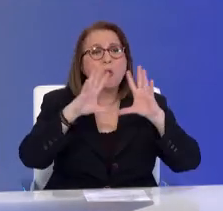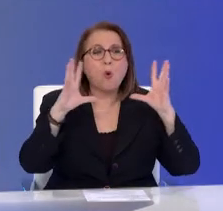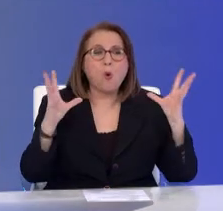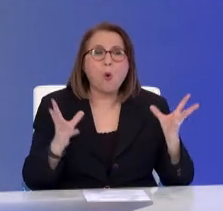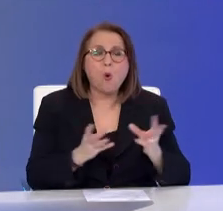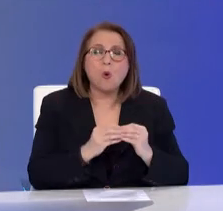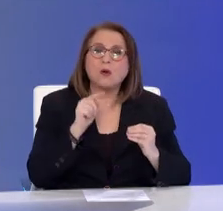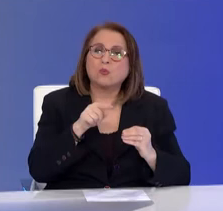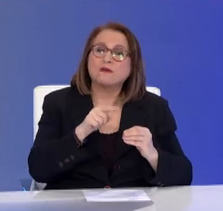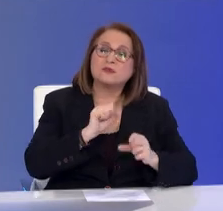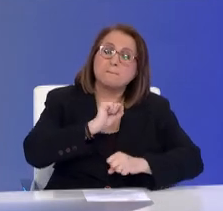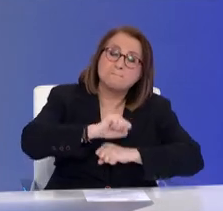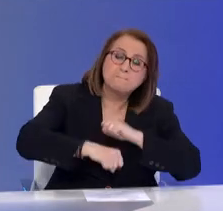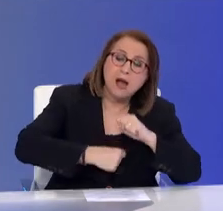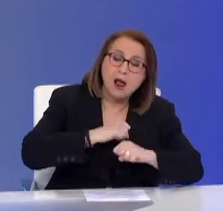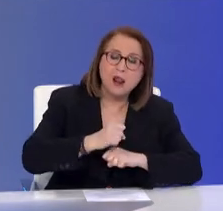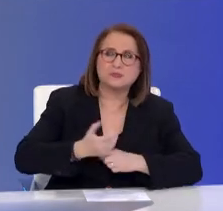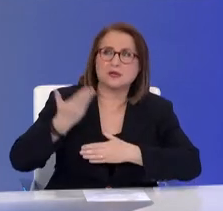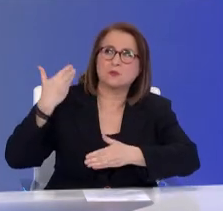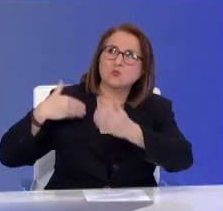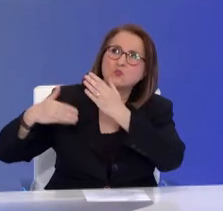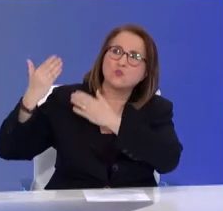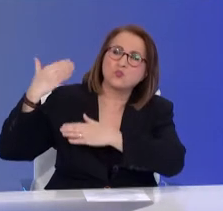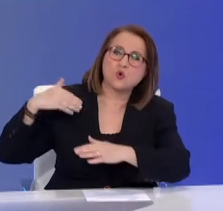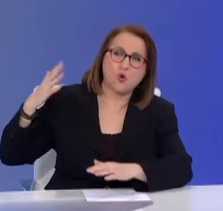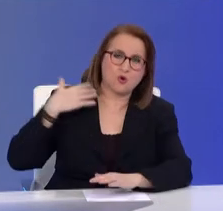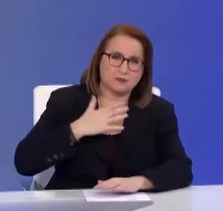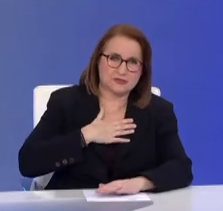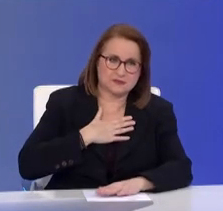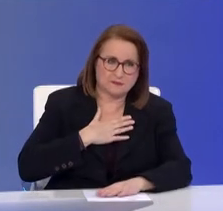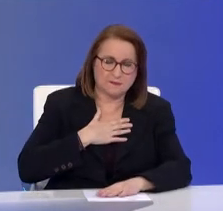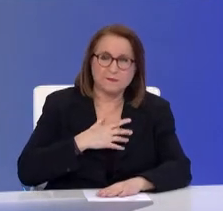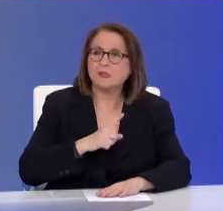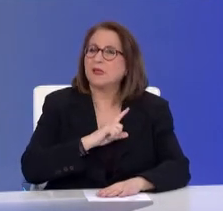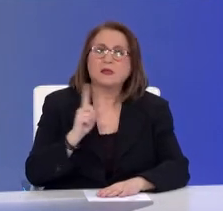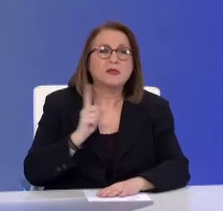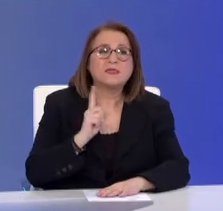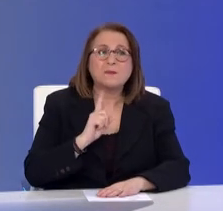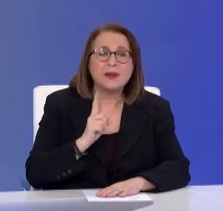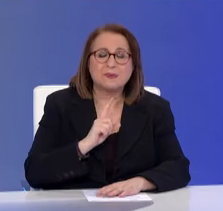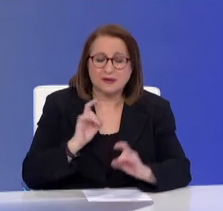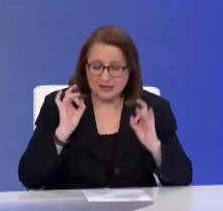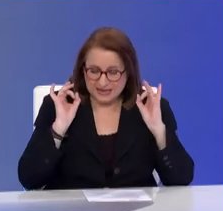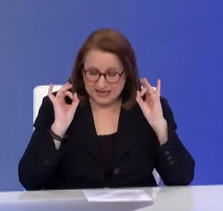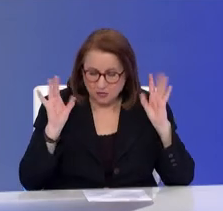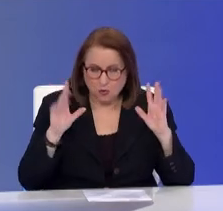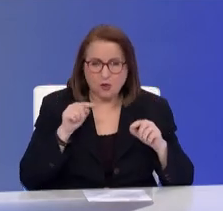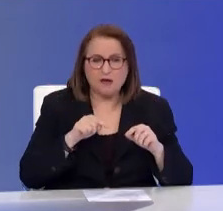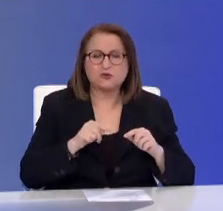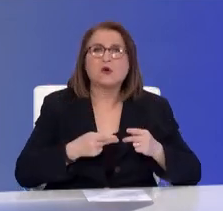πάλεψαν οι προγονείς μας. Δεν θα πρέπει πουδενή η μεγαλύτερη